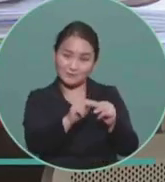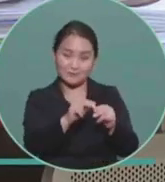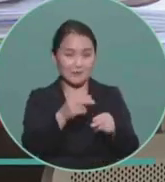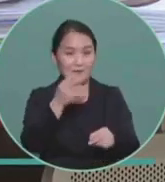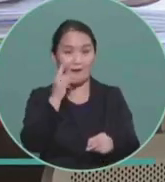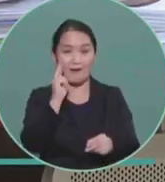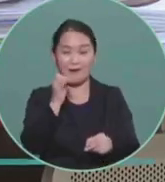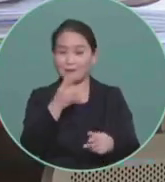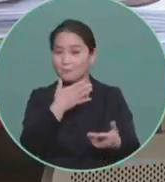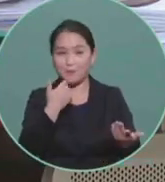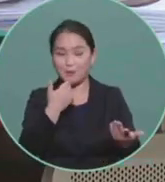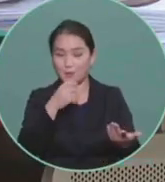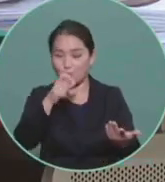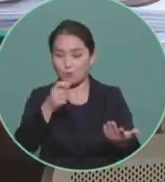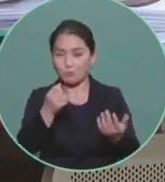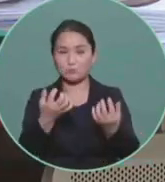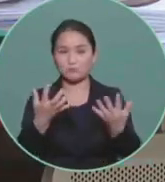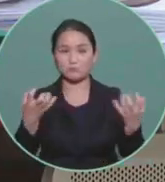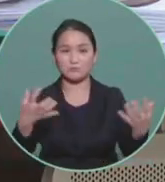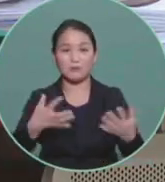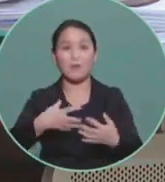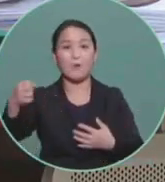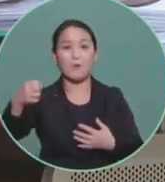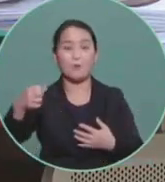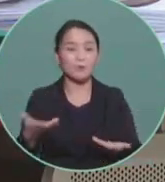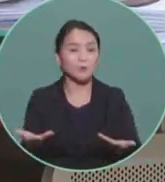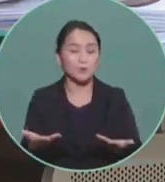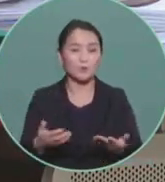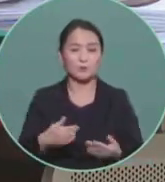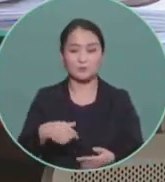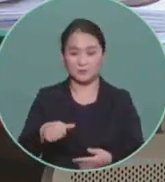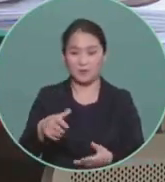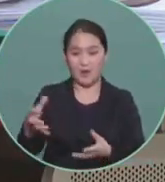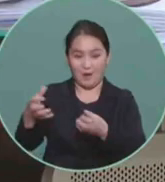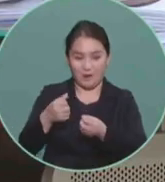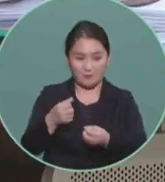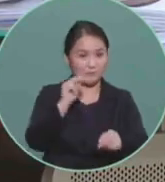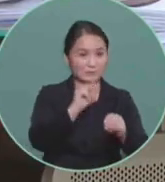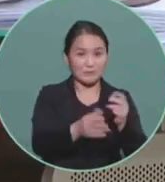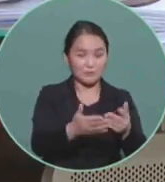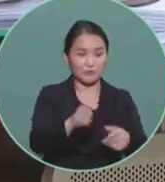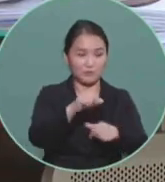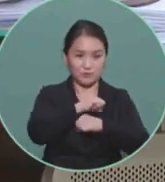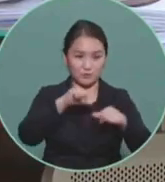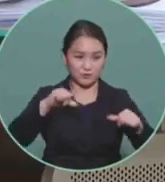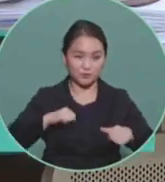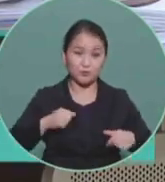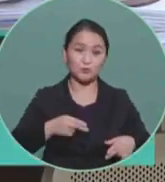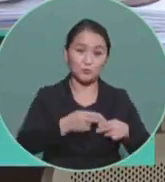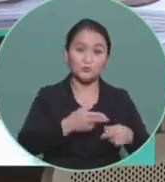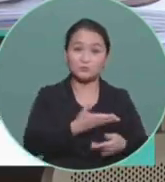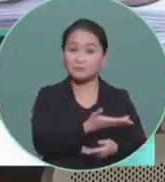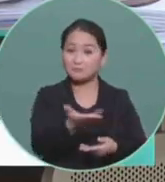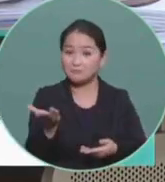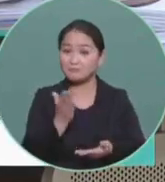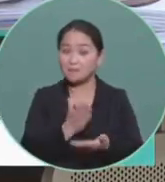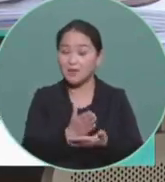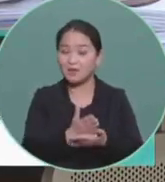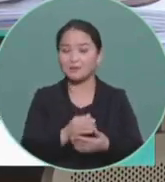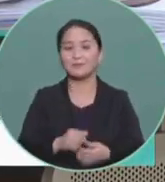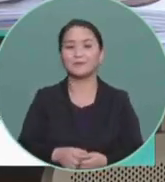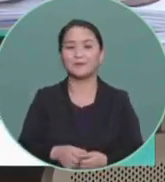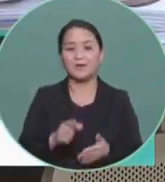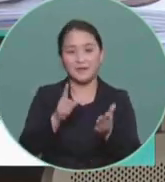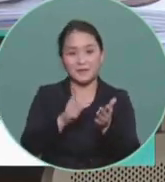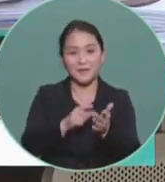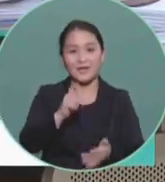Картуу одоо авч байгаа хүмүүсийн тоо ихсээд тэр нь одоо мэдээж тэд аваа төлөхгүй ч гэсэн иргэдэд тусдын болоо очиж байгаа. Тэгэхээр